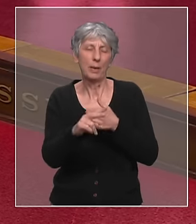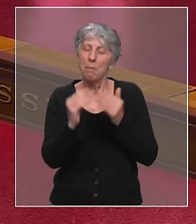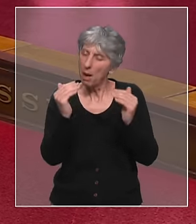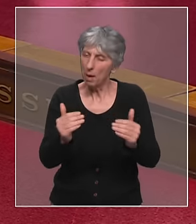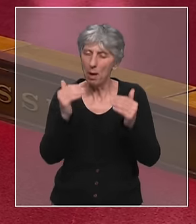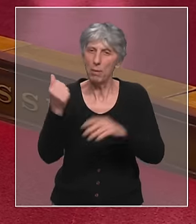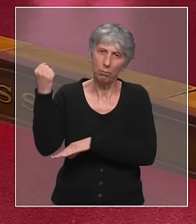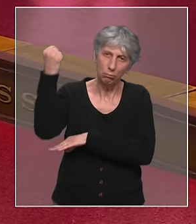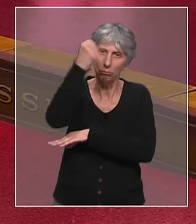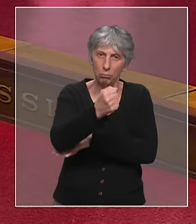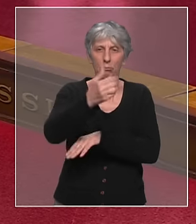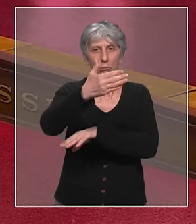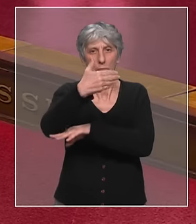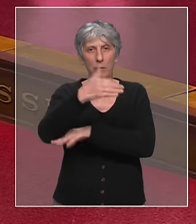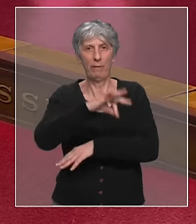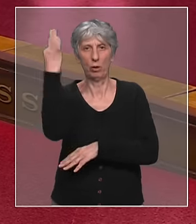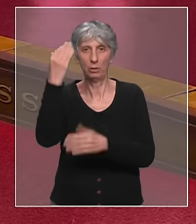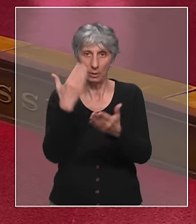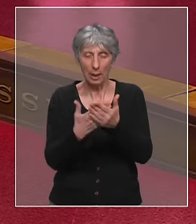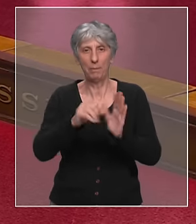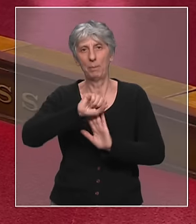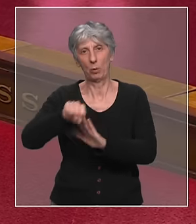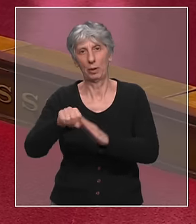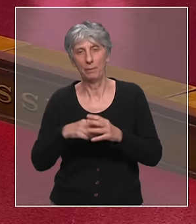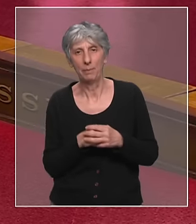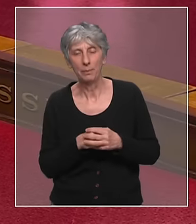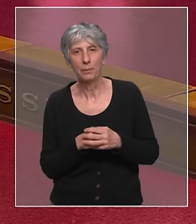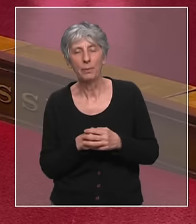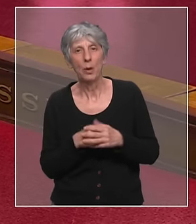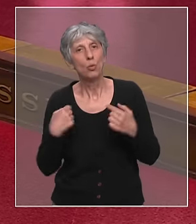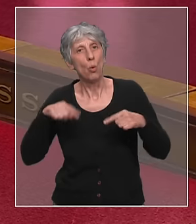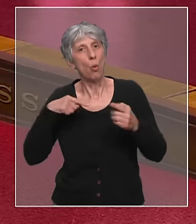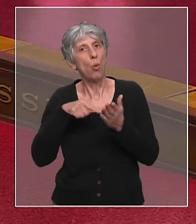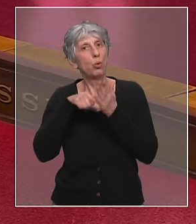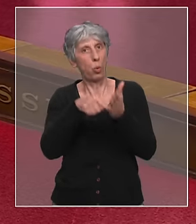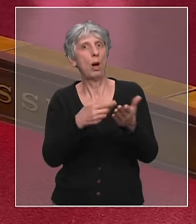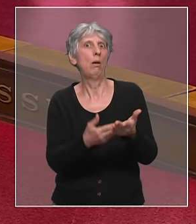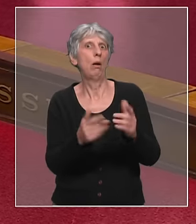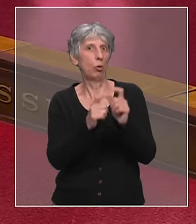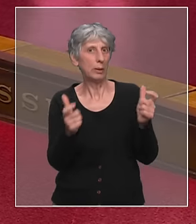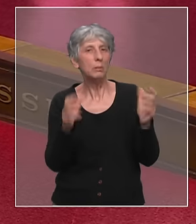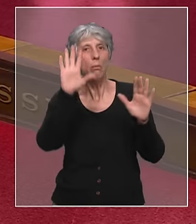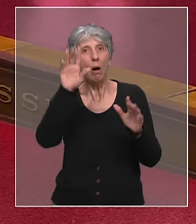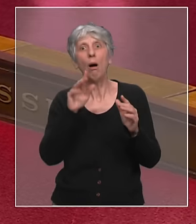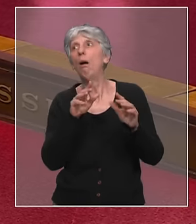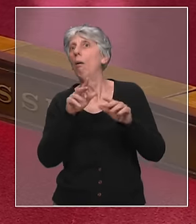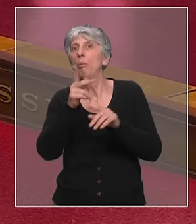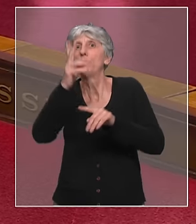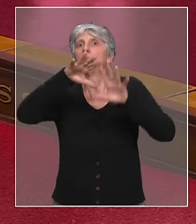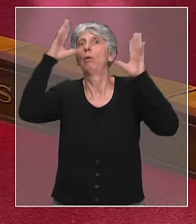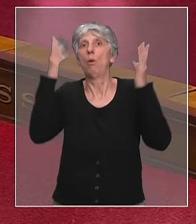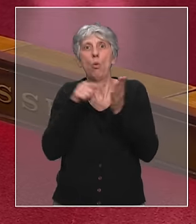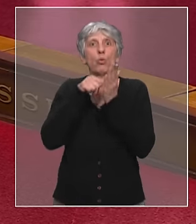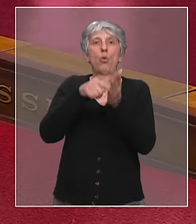pavillon français. C'est bien ça la priorité. Nous le devons évidemment à l'entreprise, mais plus globalement, nous le devons à notre pays qui doit pouvoir continuer